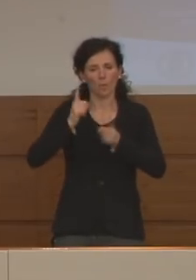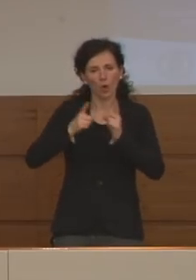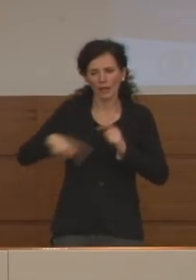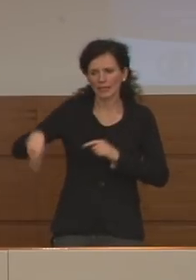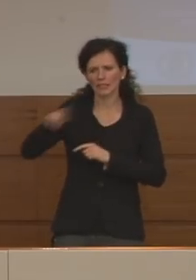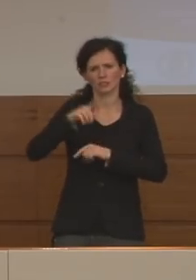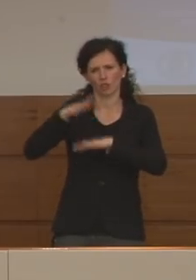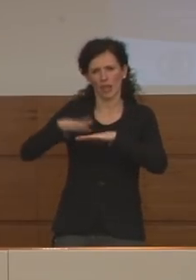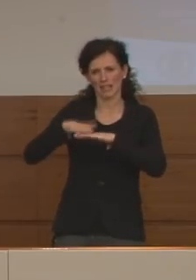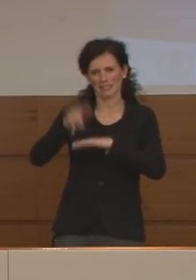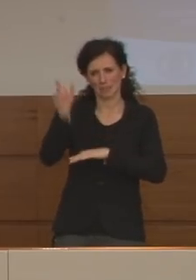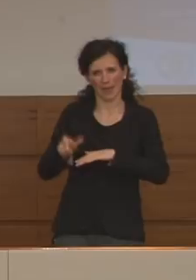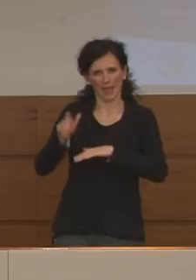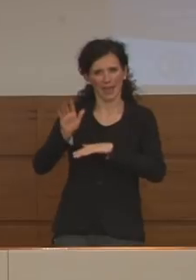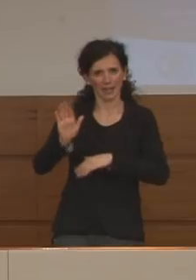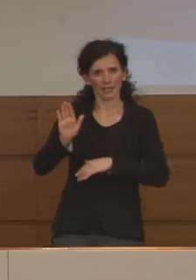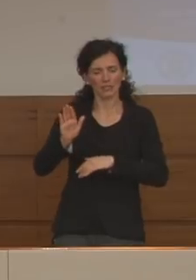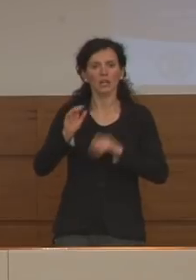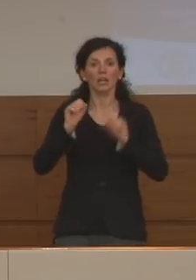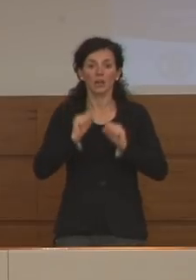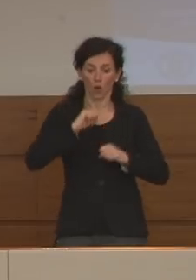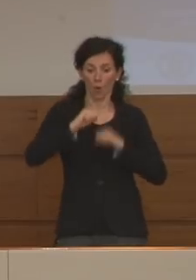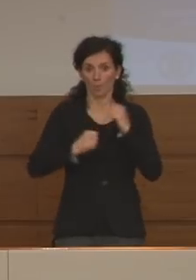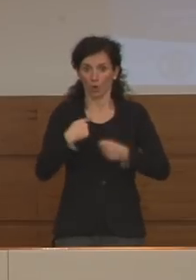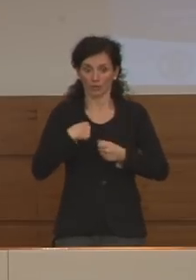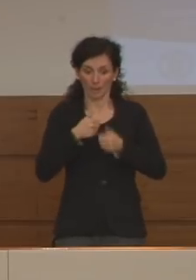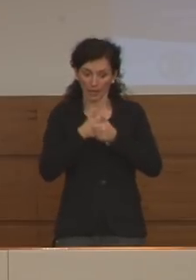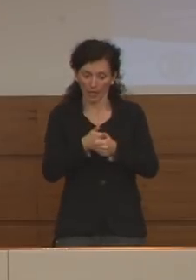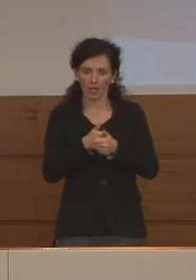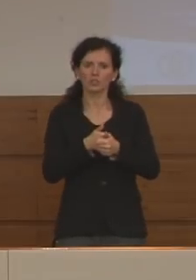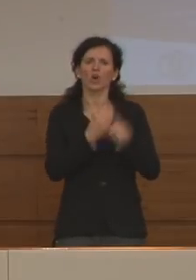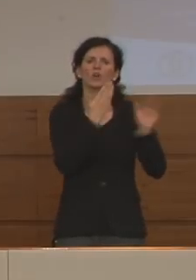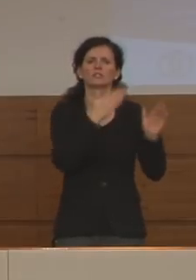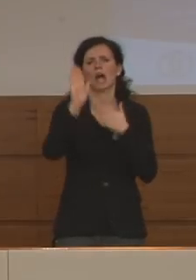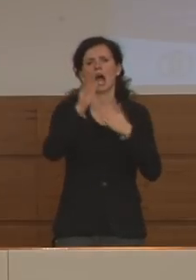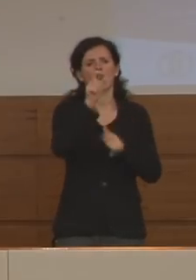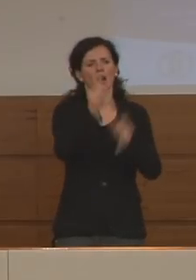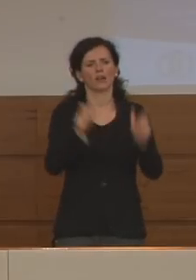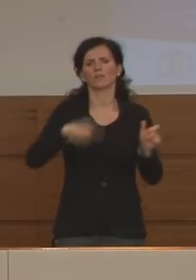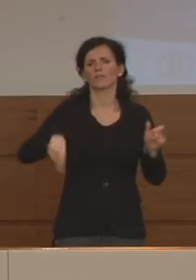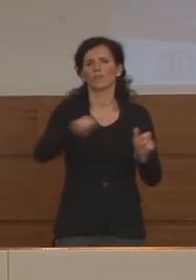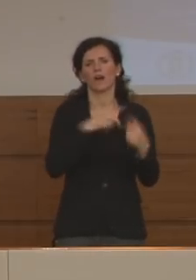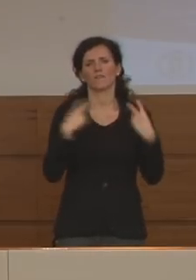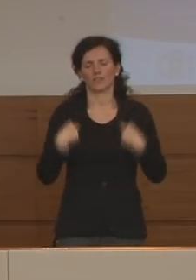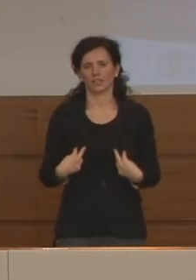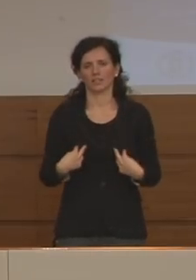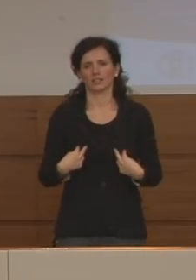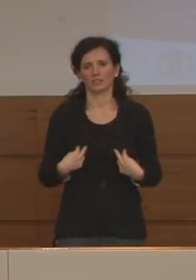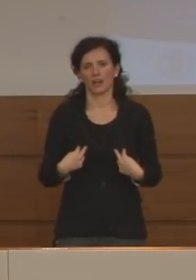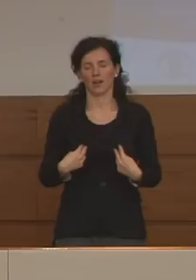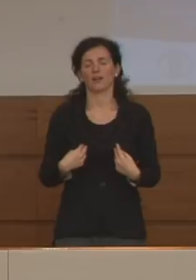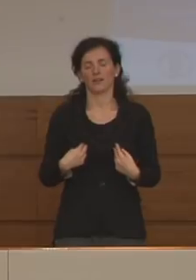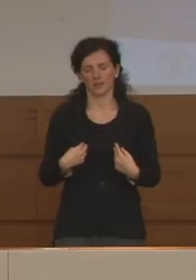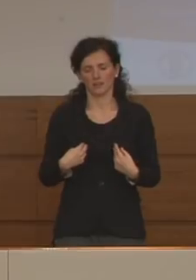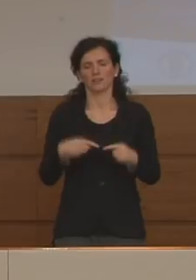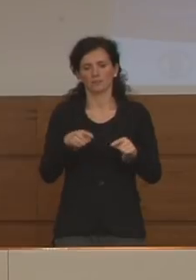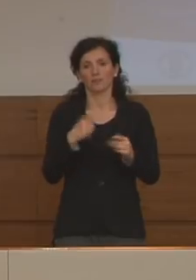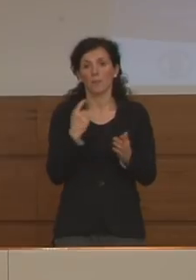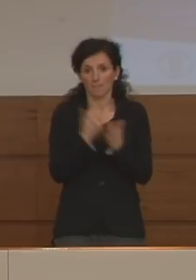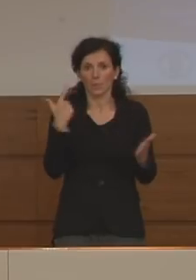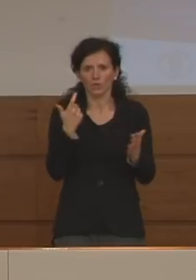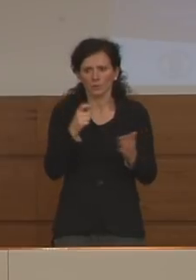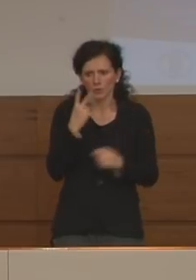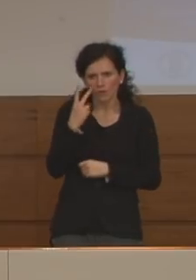con i nostri comportamenti salviamo delle vite libro sia molto importante perché si riflette nei numeri